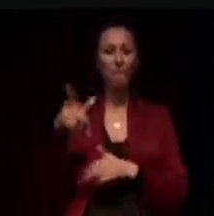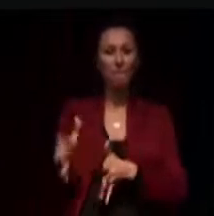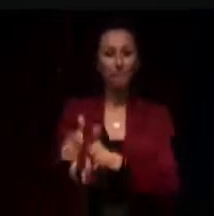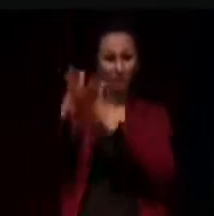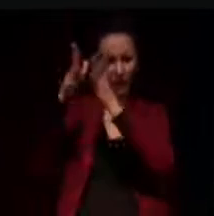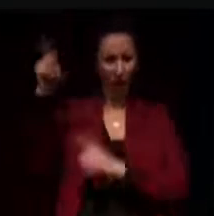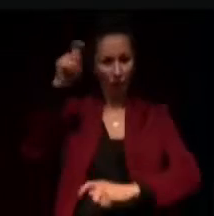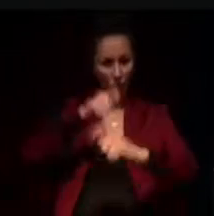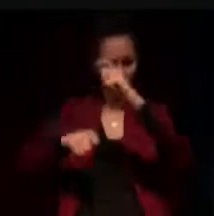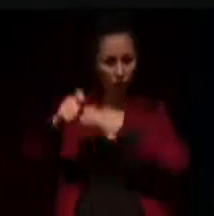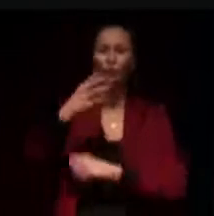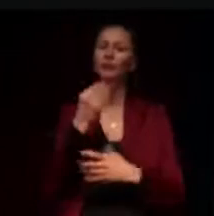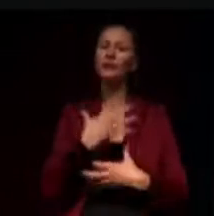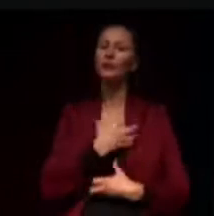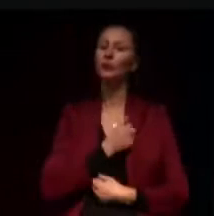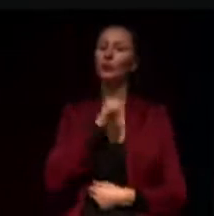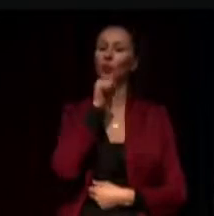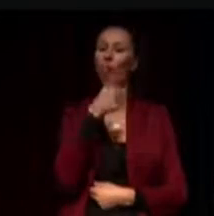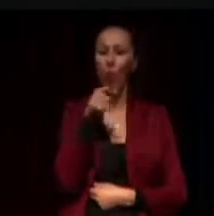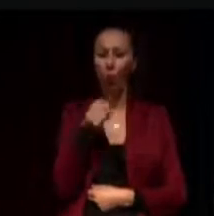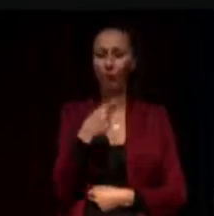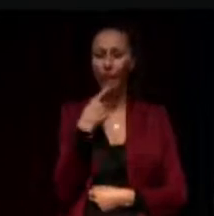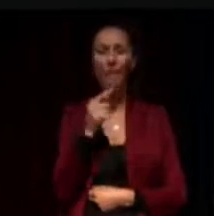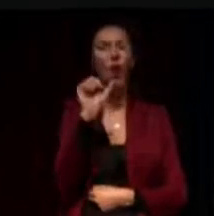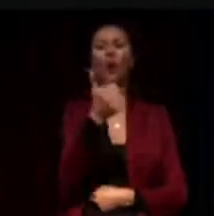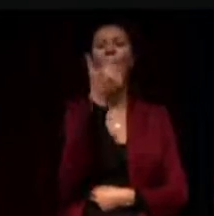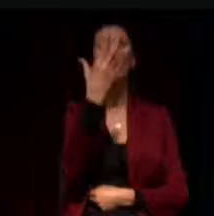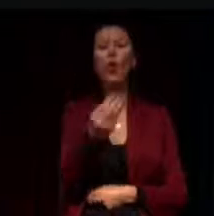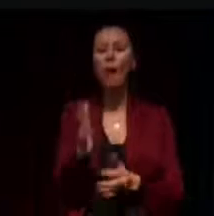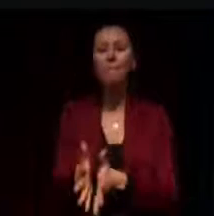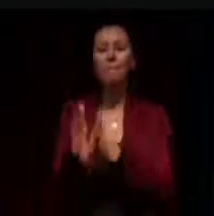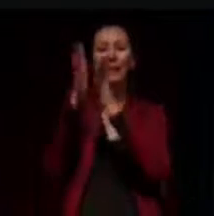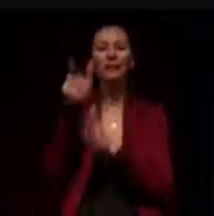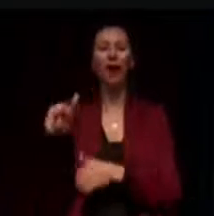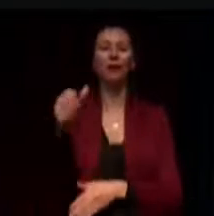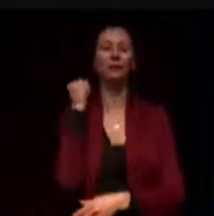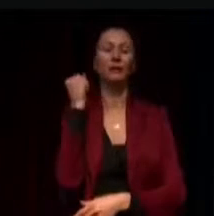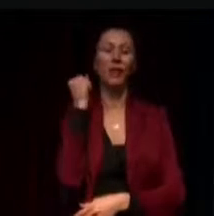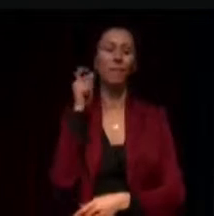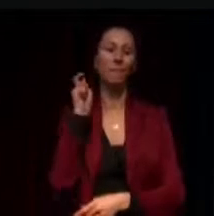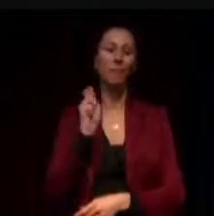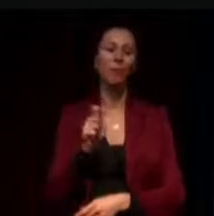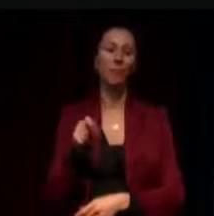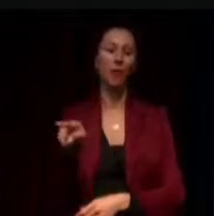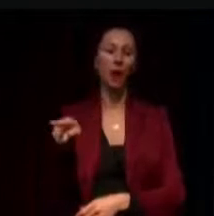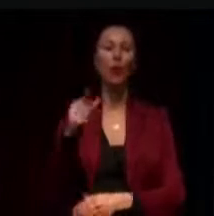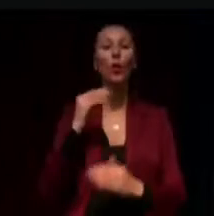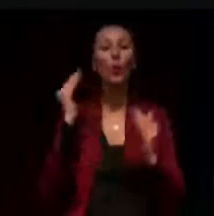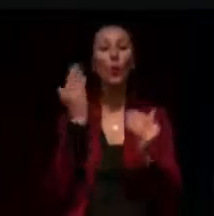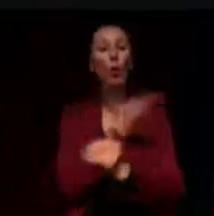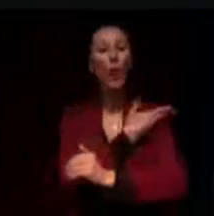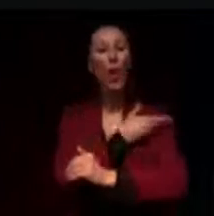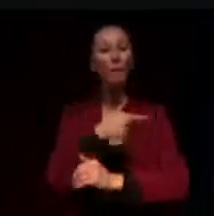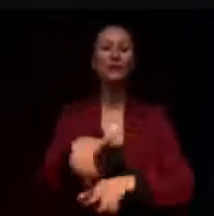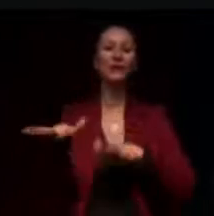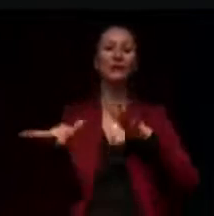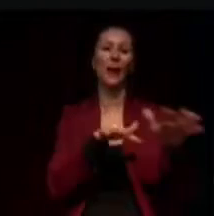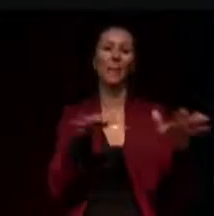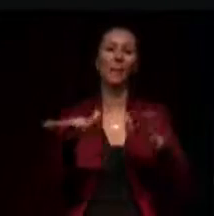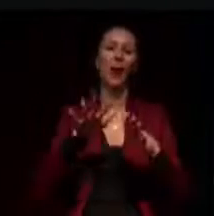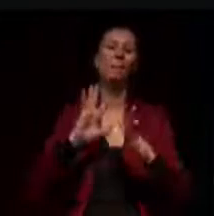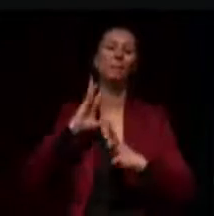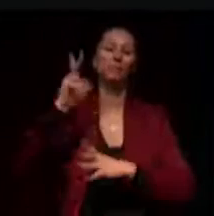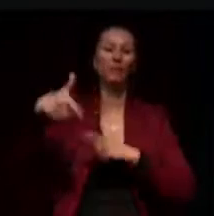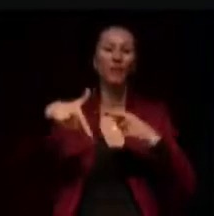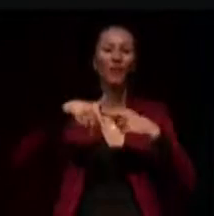bir sıkıntı söz konusu değil. Önemli olan binaların sağlıklı yapılması. Ülkemiz deprem kuşağında bir ülke.